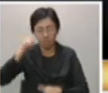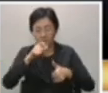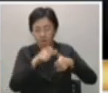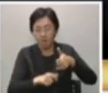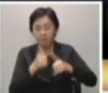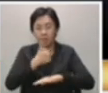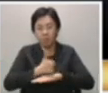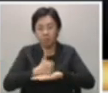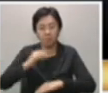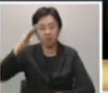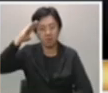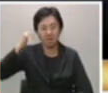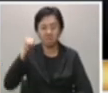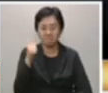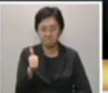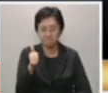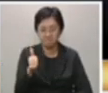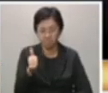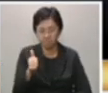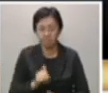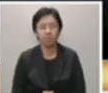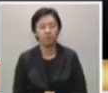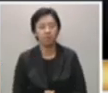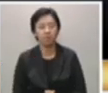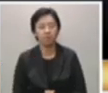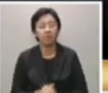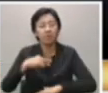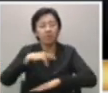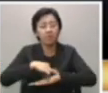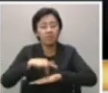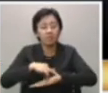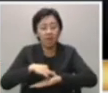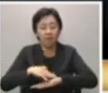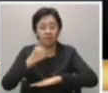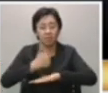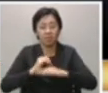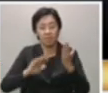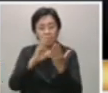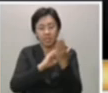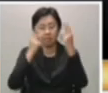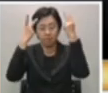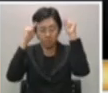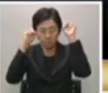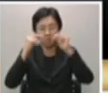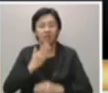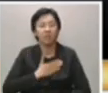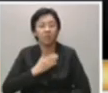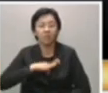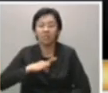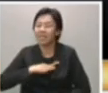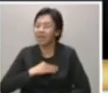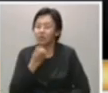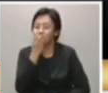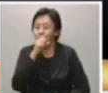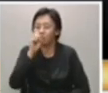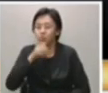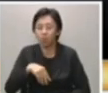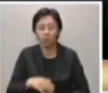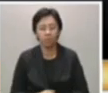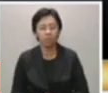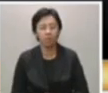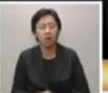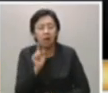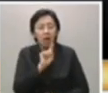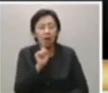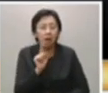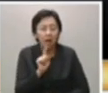ำกองทัพที่ดีแต่สำหรับการดำรงตำแหน่งผู้นำประเทศผมคิดว่าท่านสอบตกเพราะท่านอาจจะ